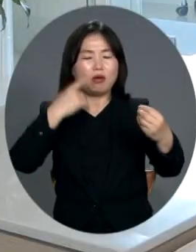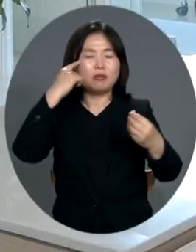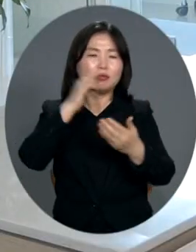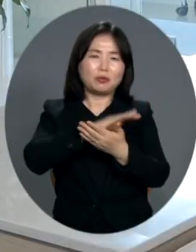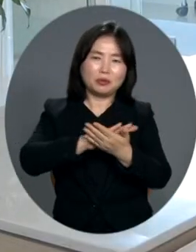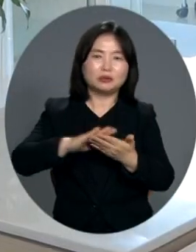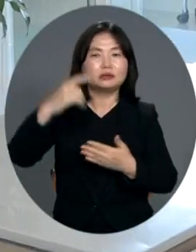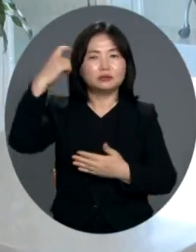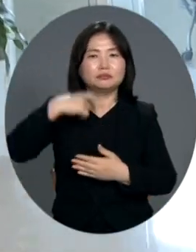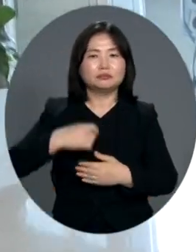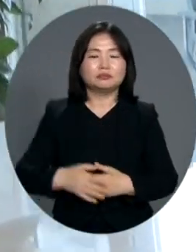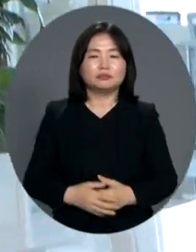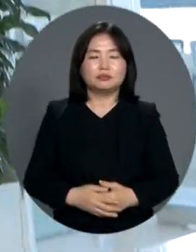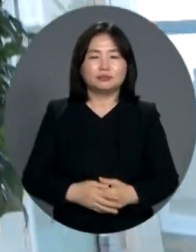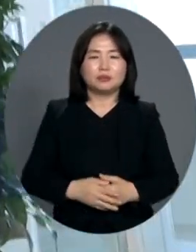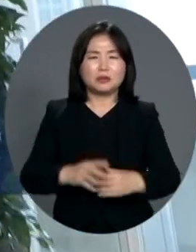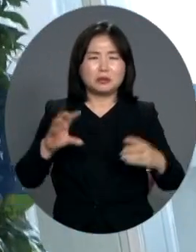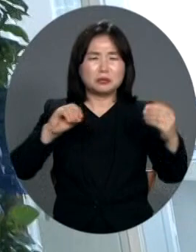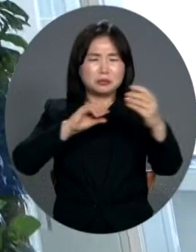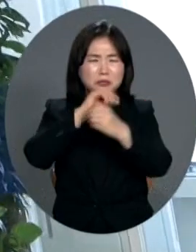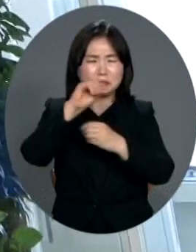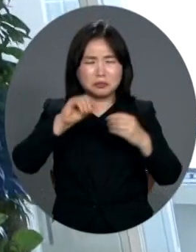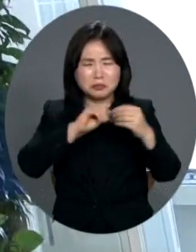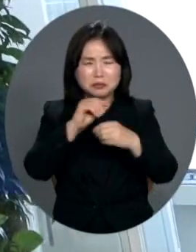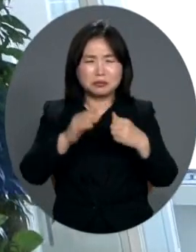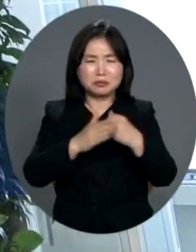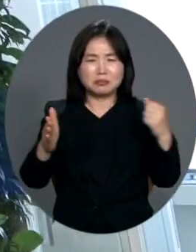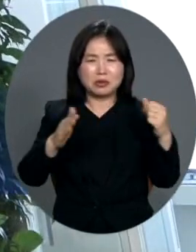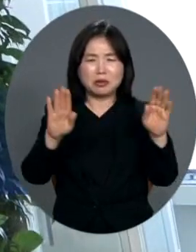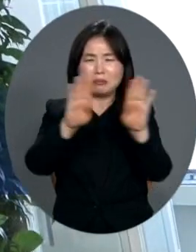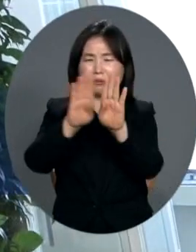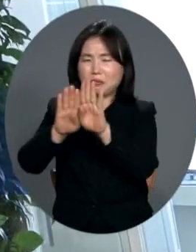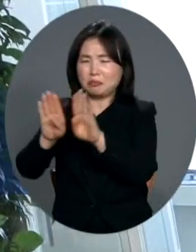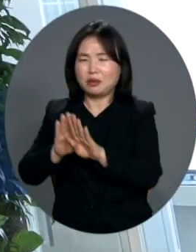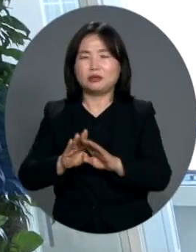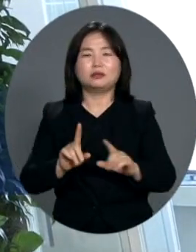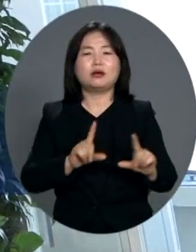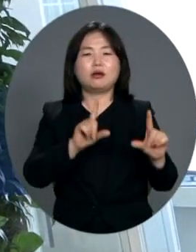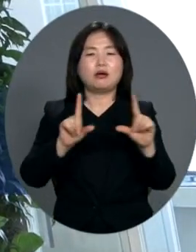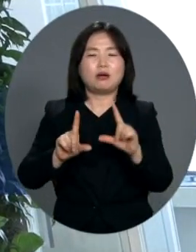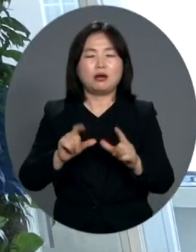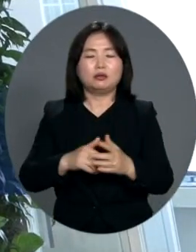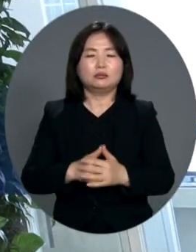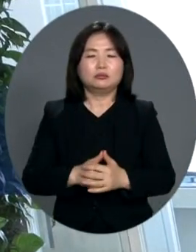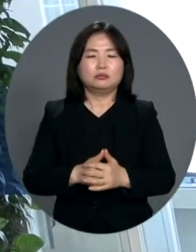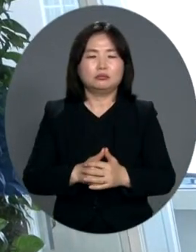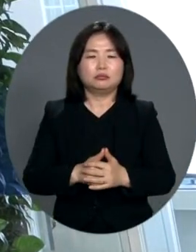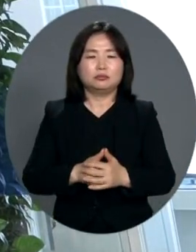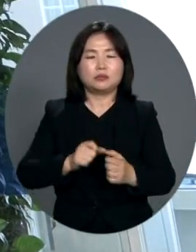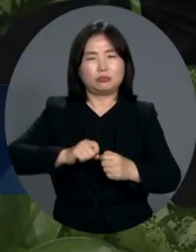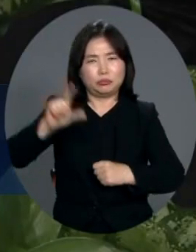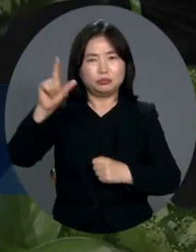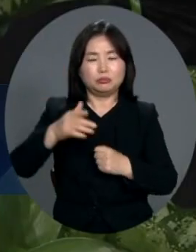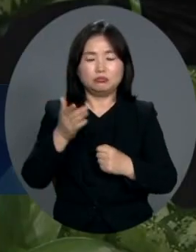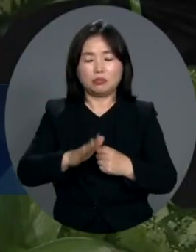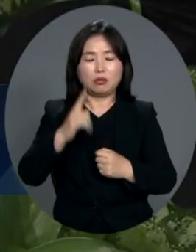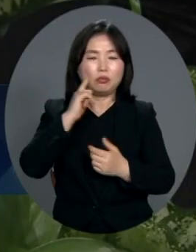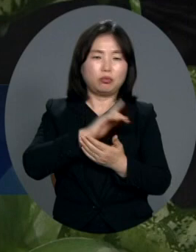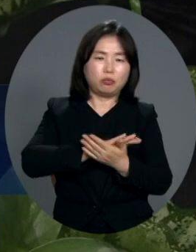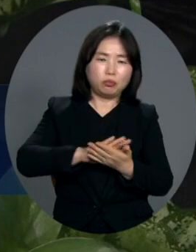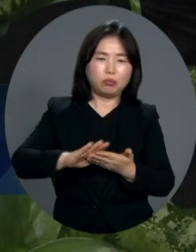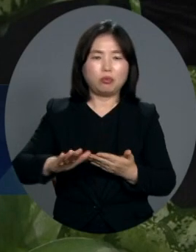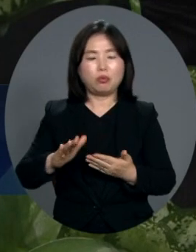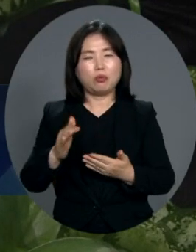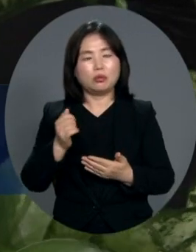있습니다. 요즘 미세먼지 때문에 창문을 닫아놓고 지내는 경우가 굉장히 많은데 굉장히